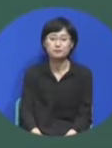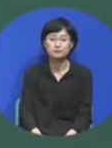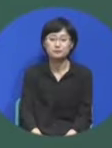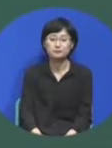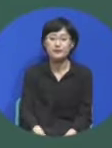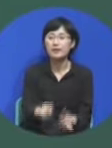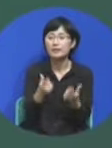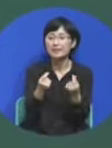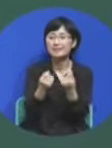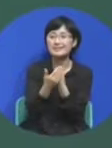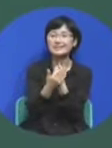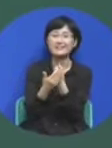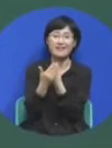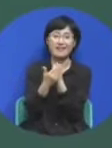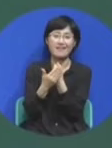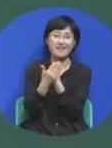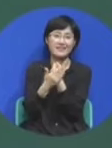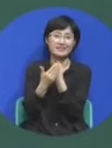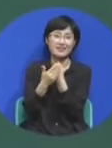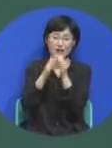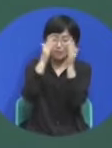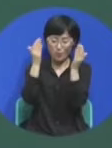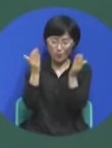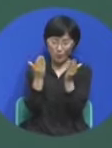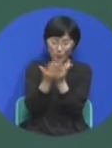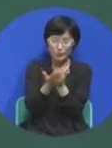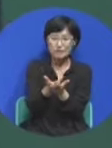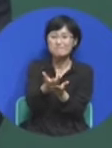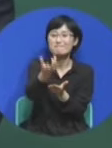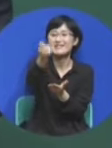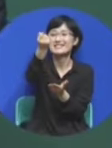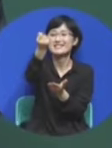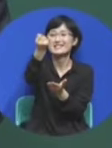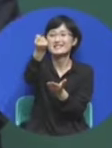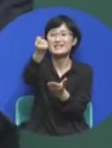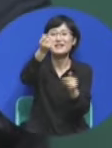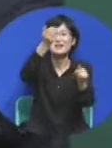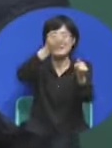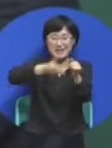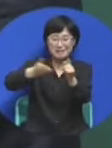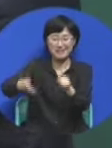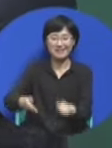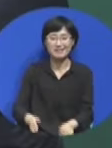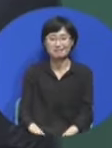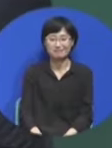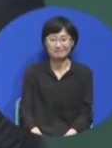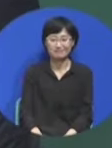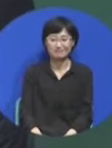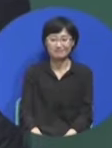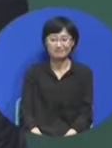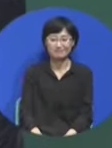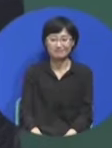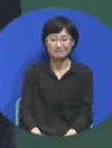那家庭的属灵的氛围就会改变. 자, 이런 하나님의 은혜가 우리 모든 성도 여러분들에게 가는 걸음 속에 넘쳐나길 축복합니다.